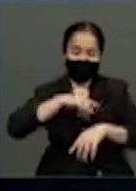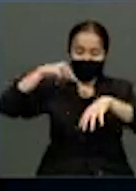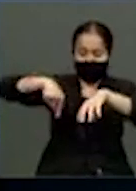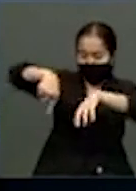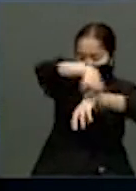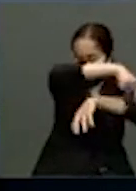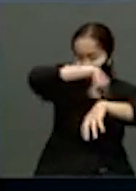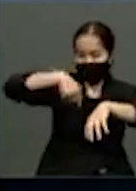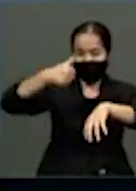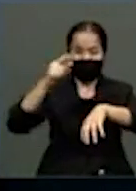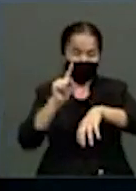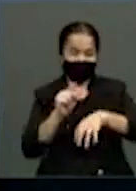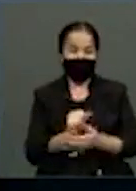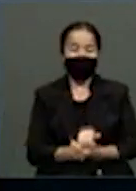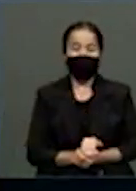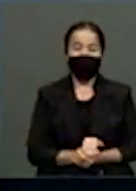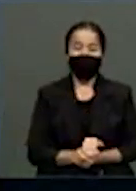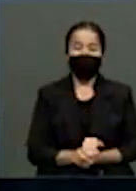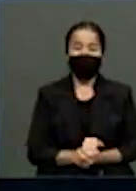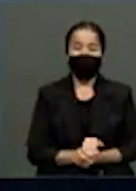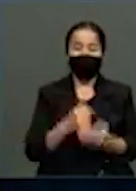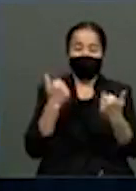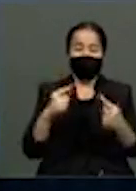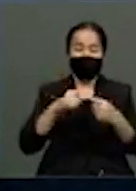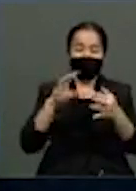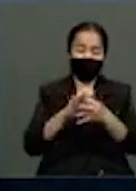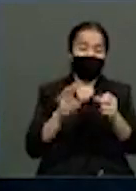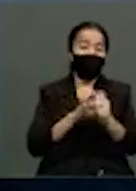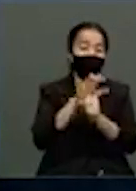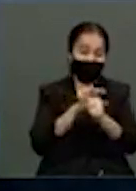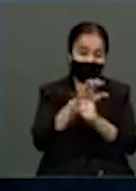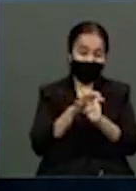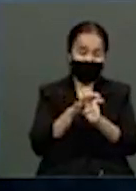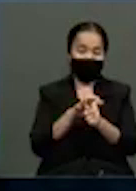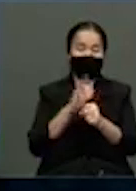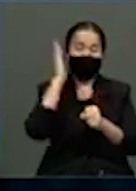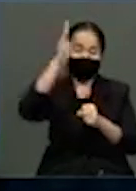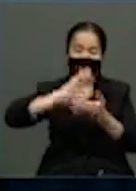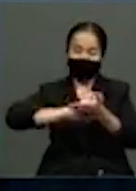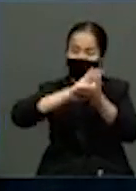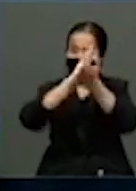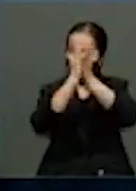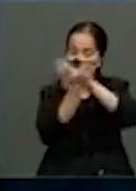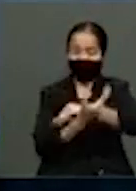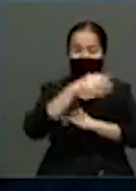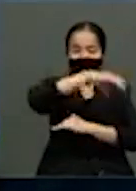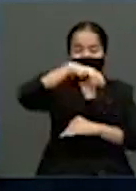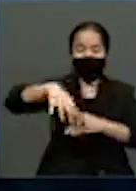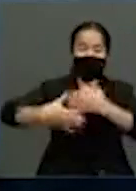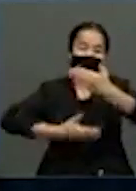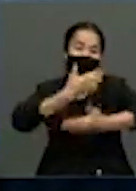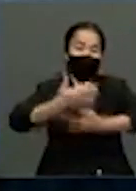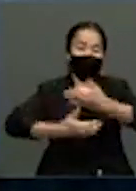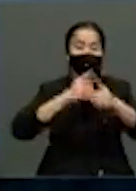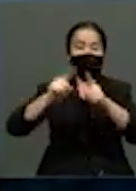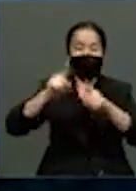ำให้ดียิ่งขึ้นโอกาสนี้ของโควิดที่เข้ามาเราจะได้เปลี่ยนแปลงตลาดสดทั้งหลายให้ได้มีคุณ